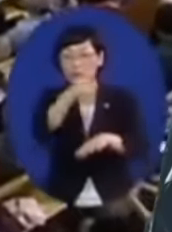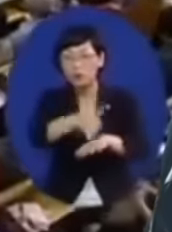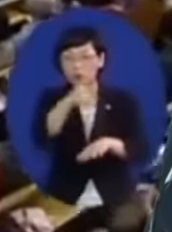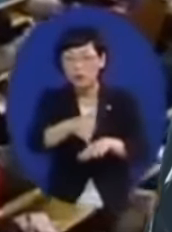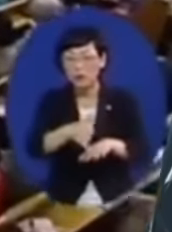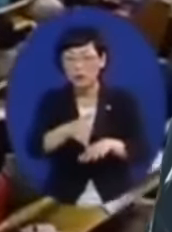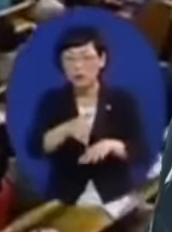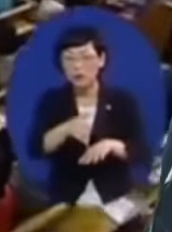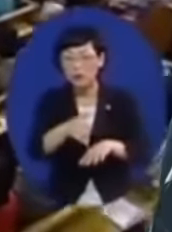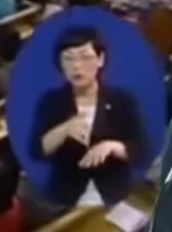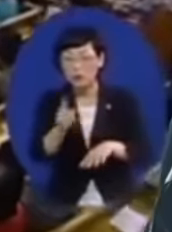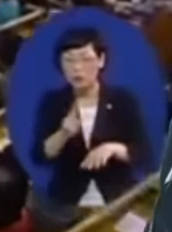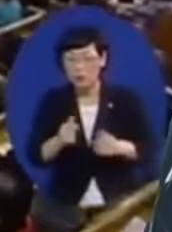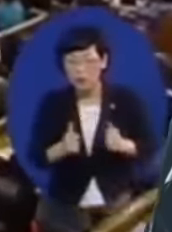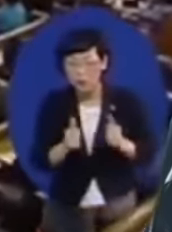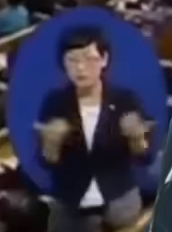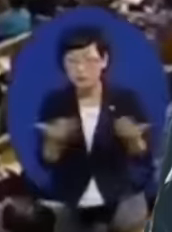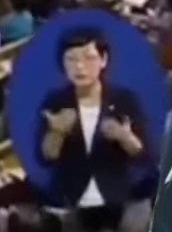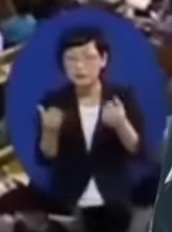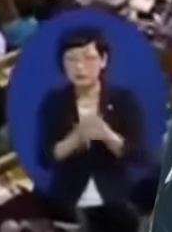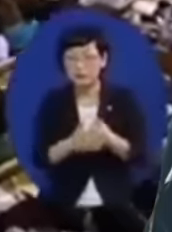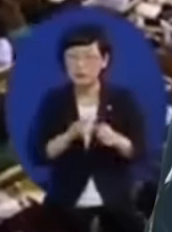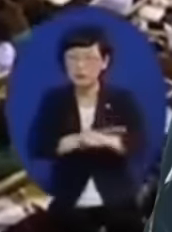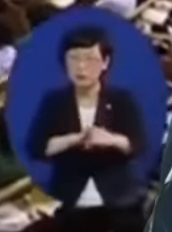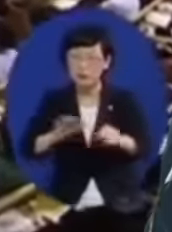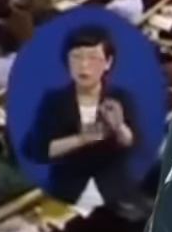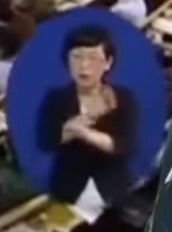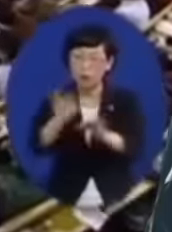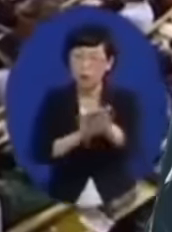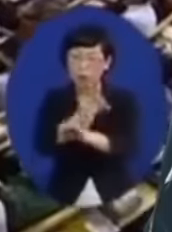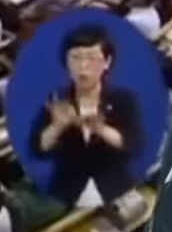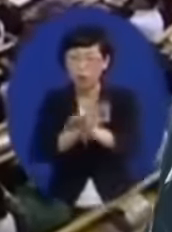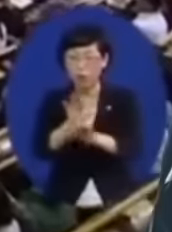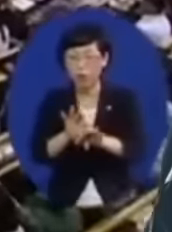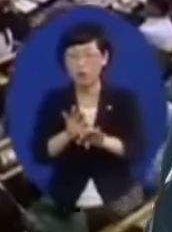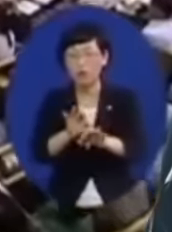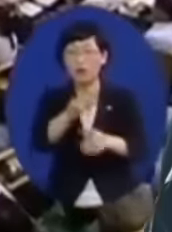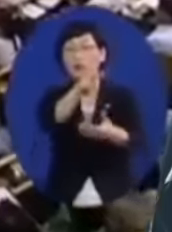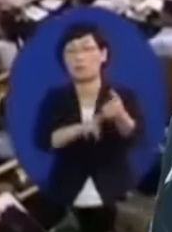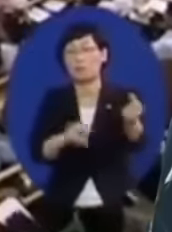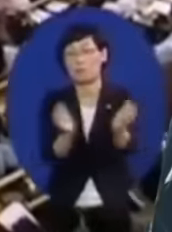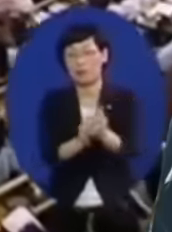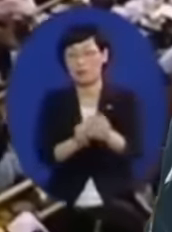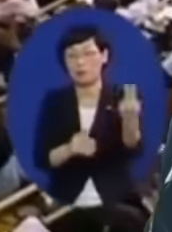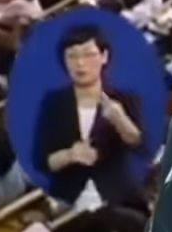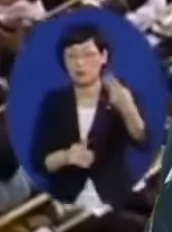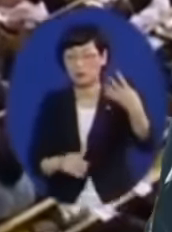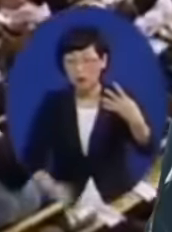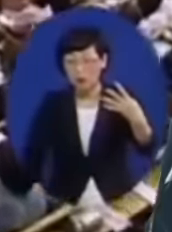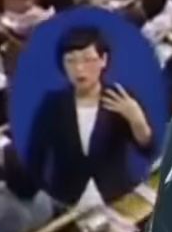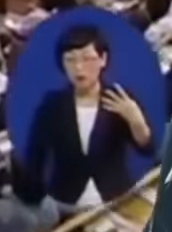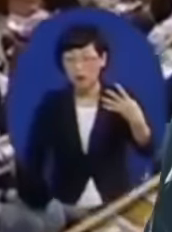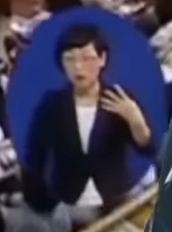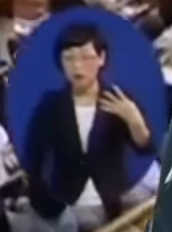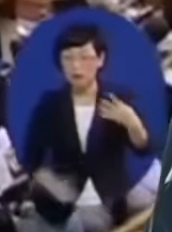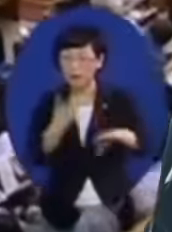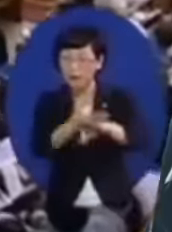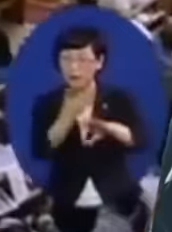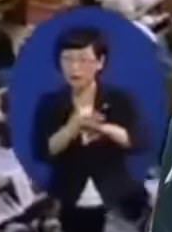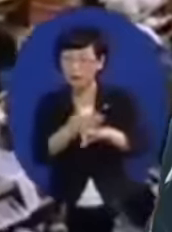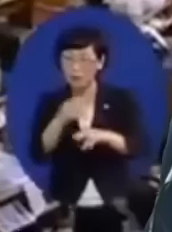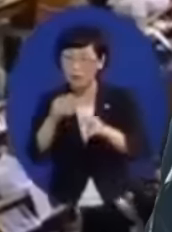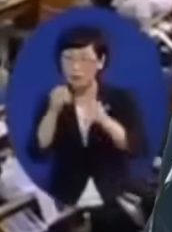성도님이 열심히 일한 덕분에 잘 운영되었고 좋은 값으로 팔 수 있었습니다. 그 후 2004년부터 웨딩 사업을